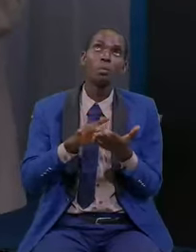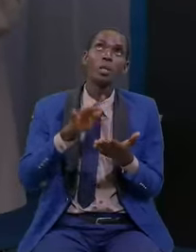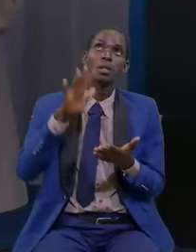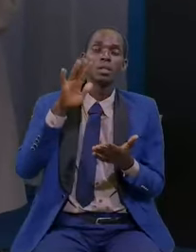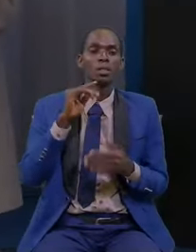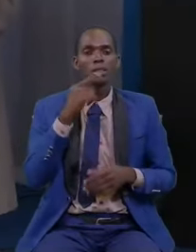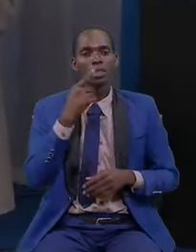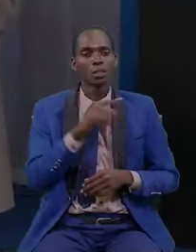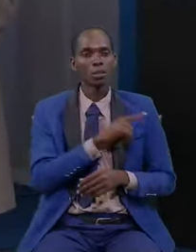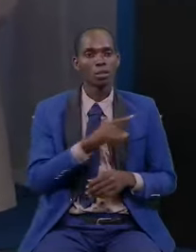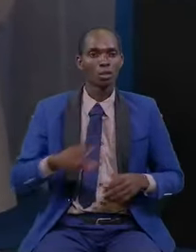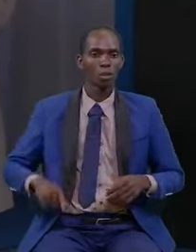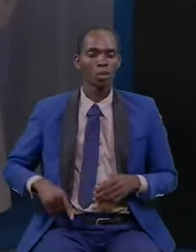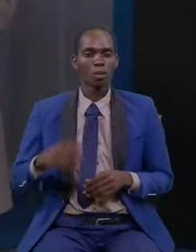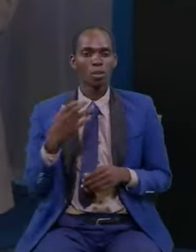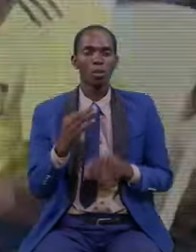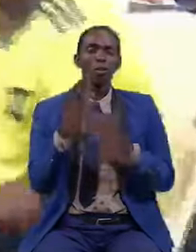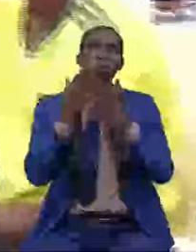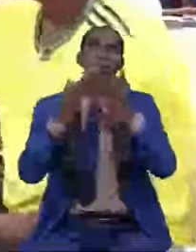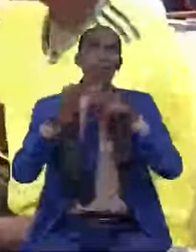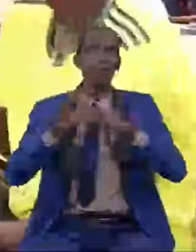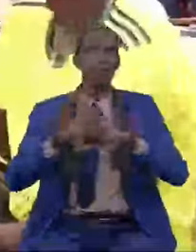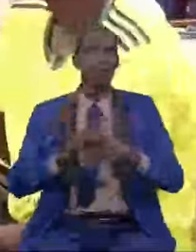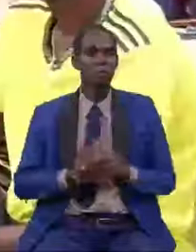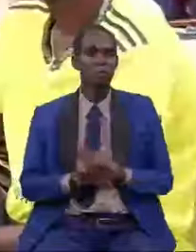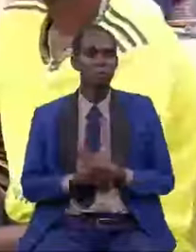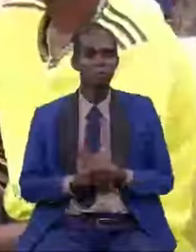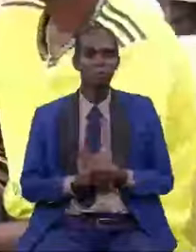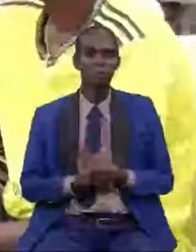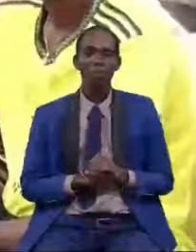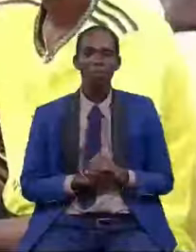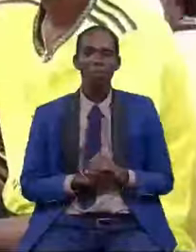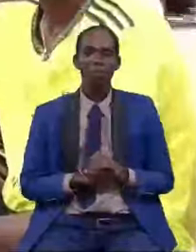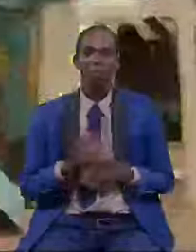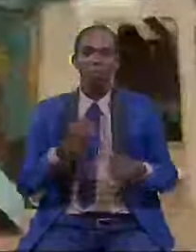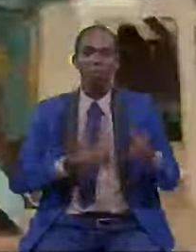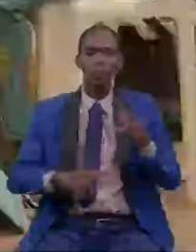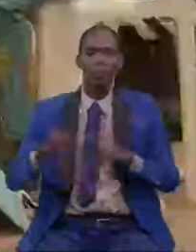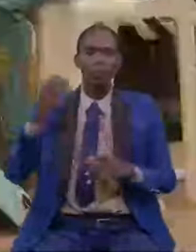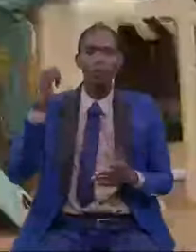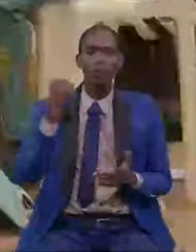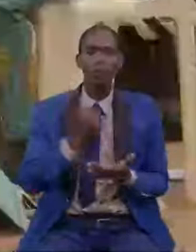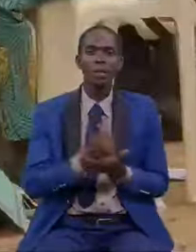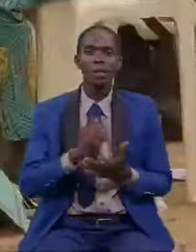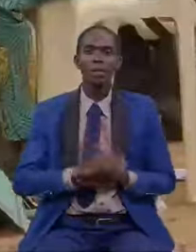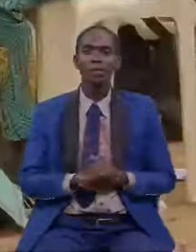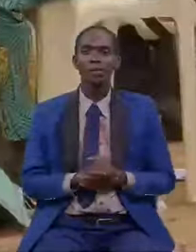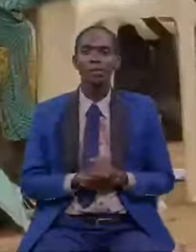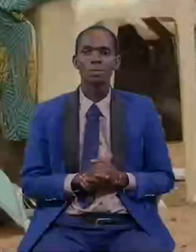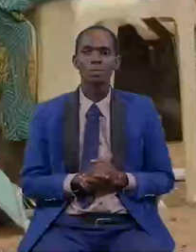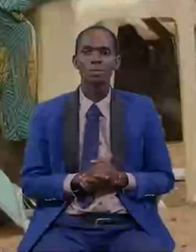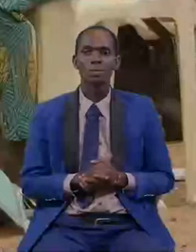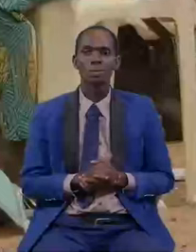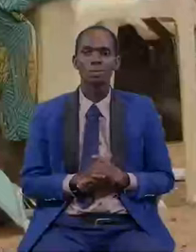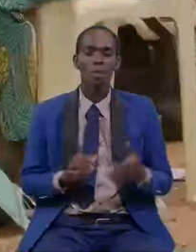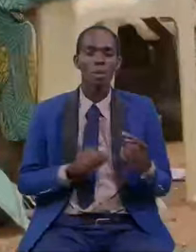dit l'Éternel des armées. Je n'ai pas entendu votre amen. Lorsque